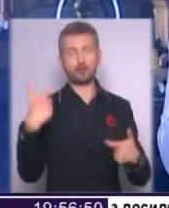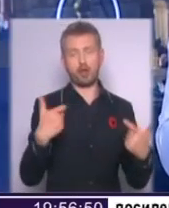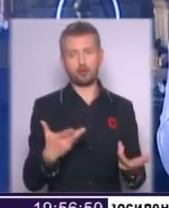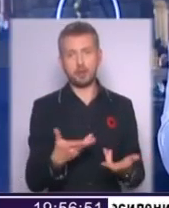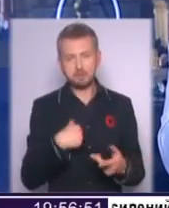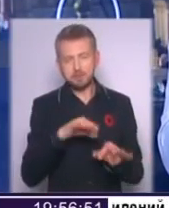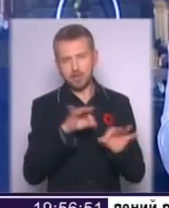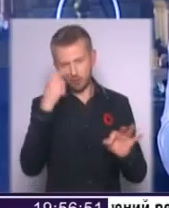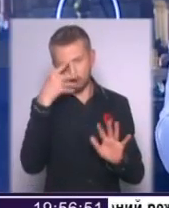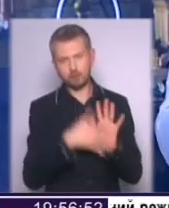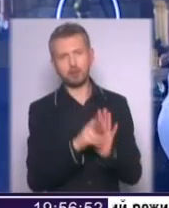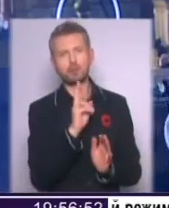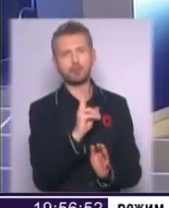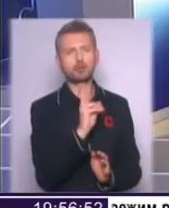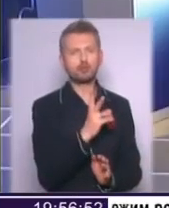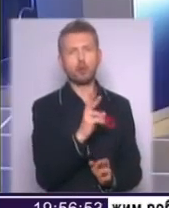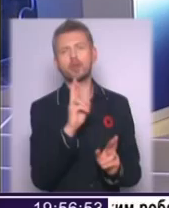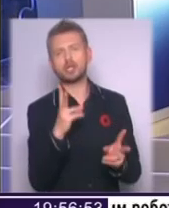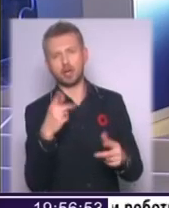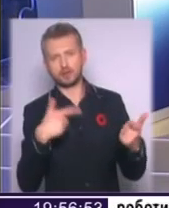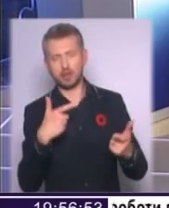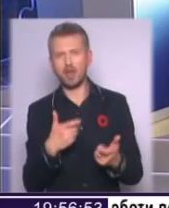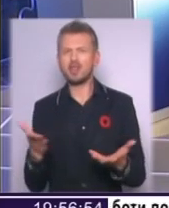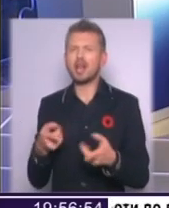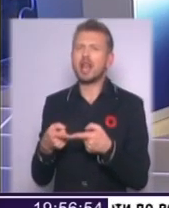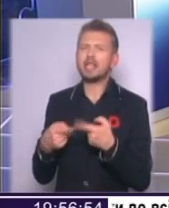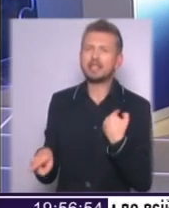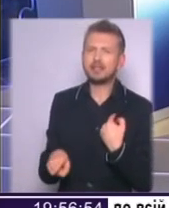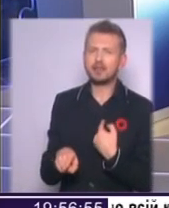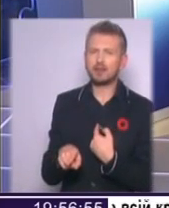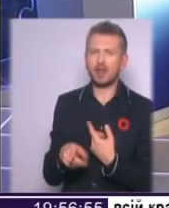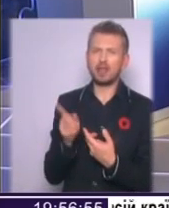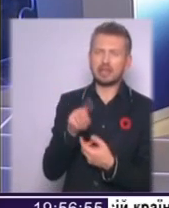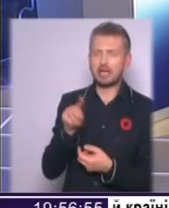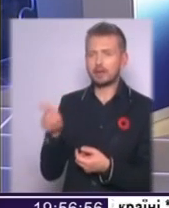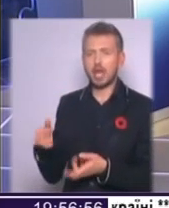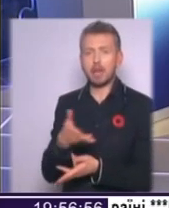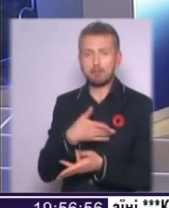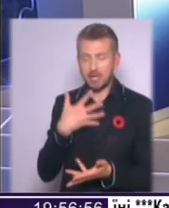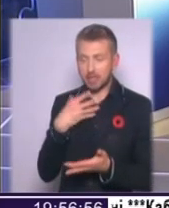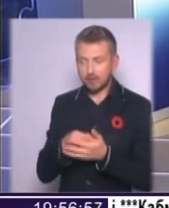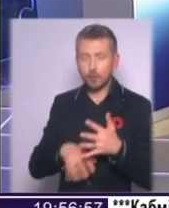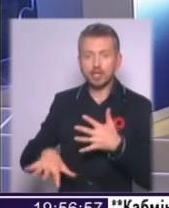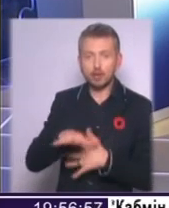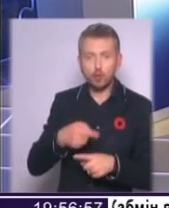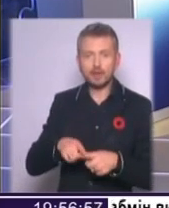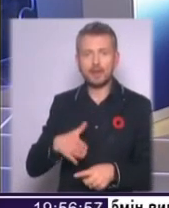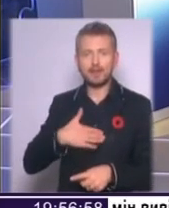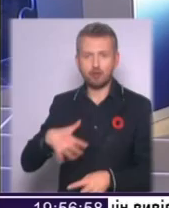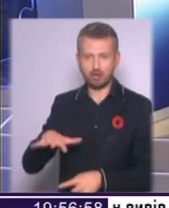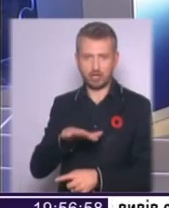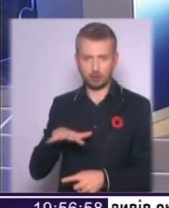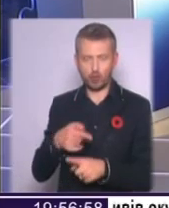розуміємо, як хто стріляє. Шановні, да яка різниця, хто там ті переті? Ми на своїй території. Це наша територія.